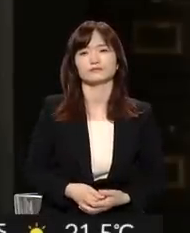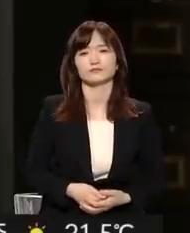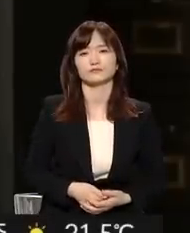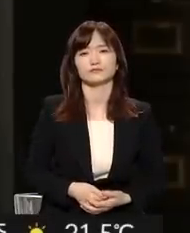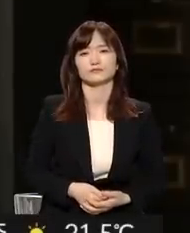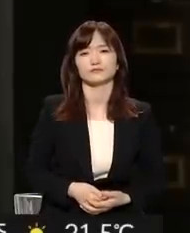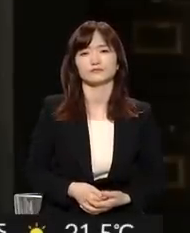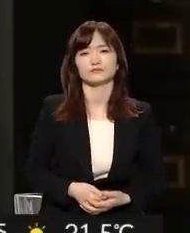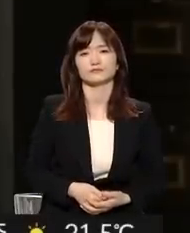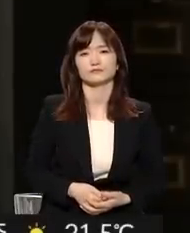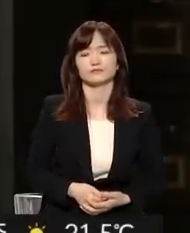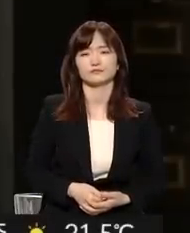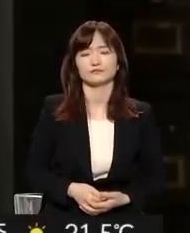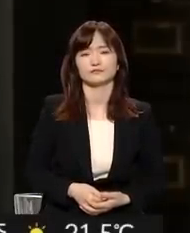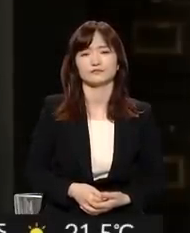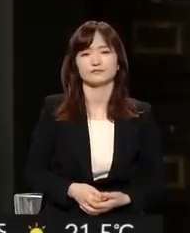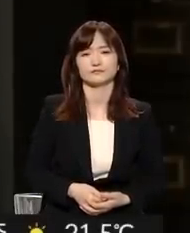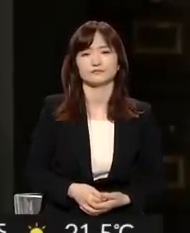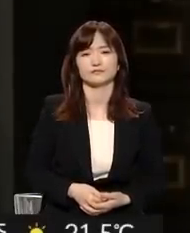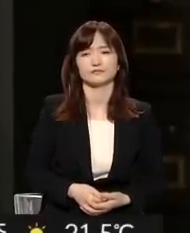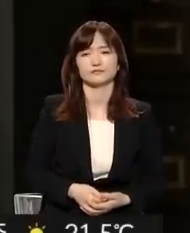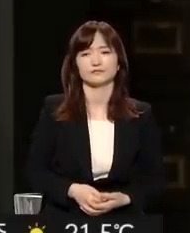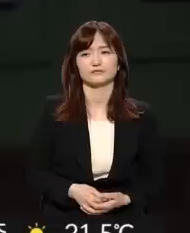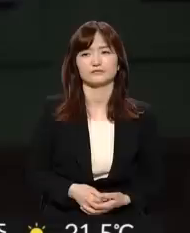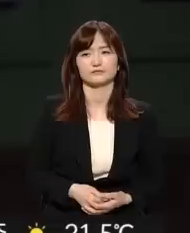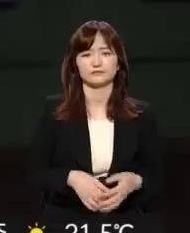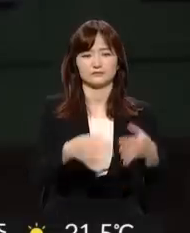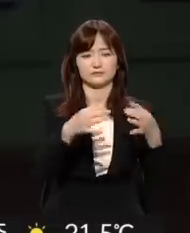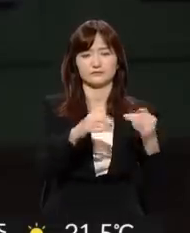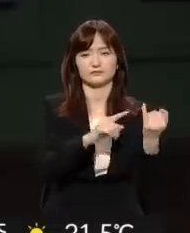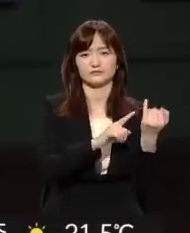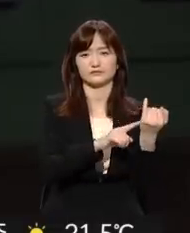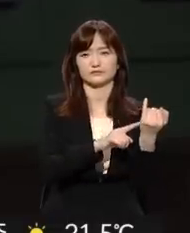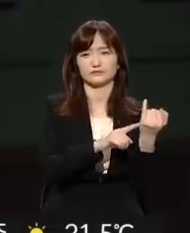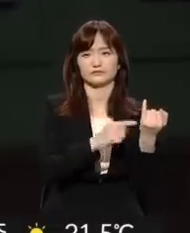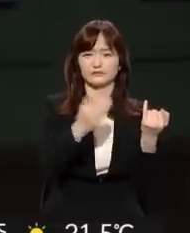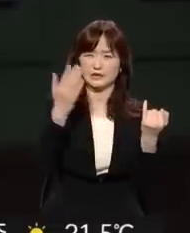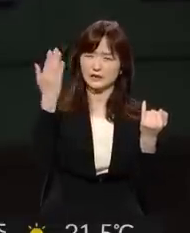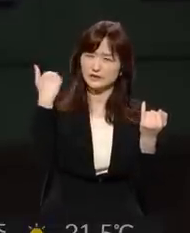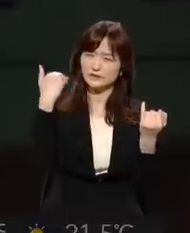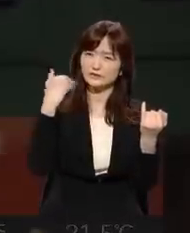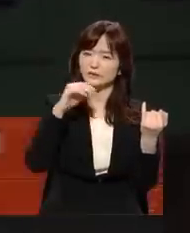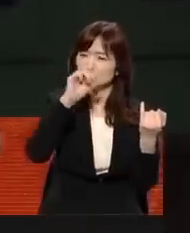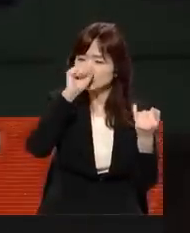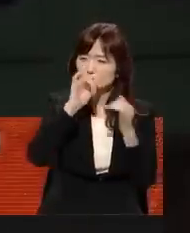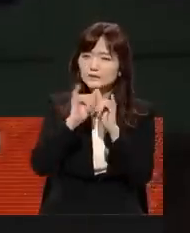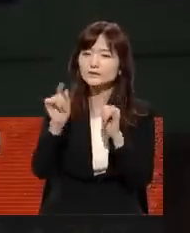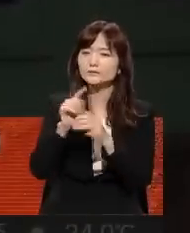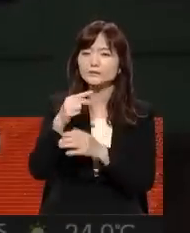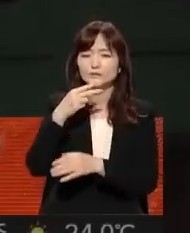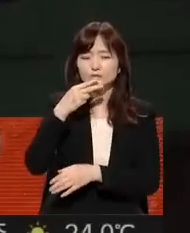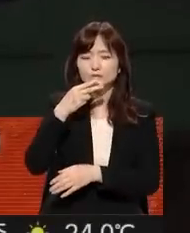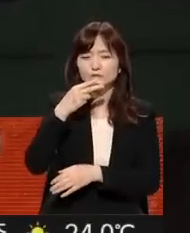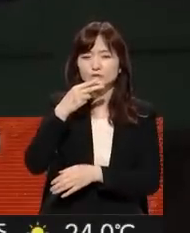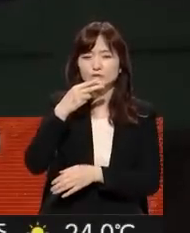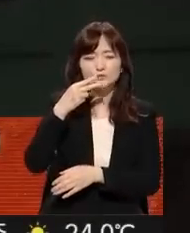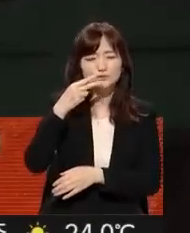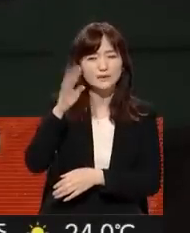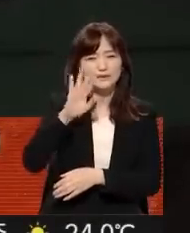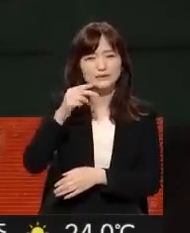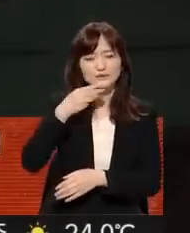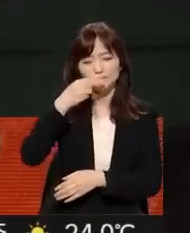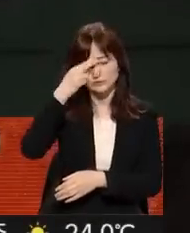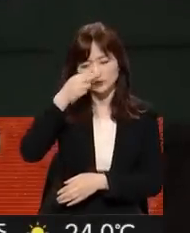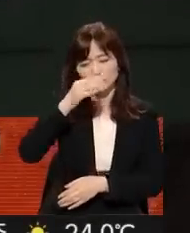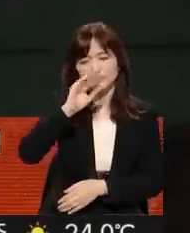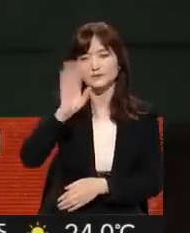일단 차근차근 얘기 들어보죠. 네, 일단 사연자 김 씨입니다. 김 씨는요, 옛날부터 이상형이 술, 담배 안 하는 자상하고 운동